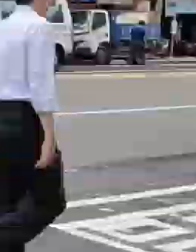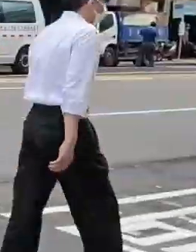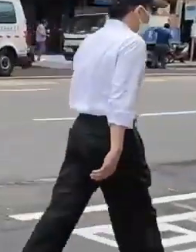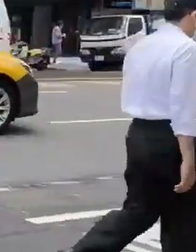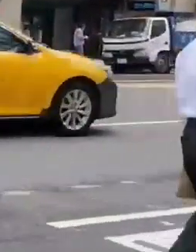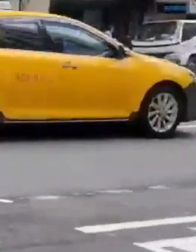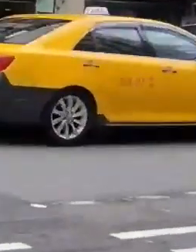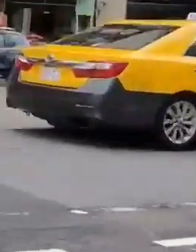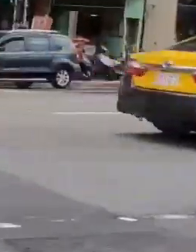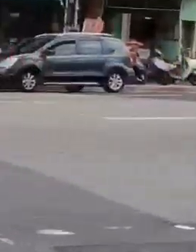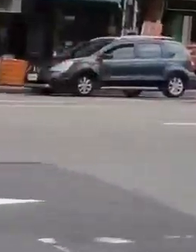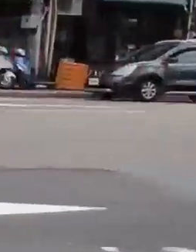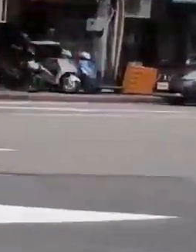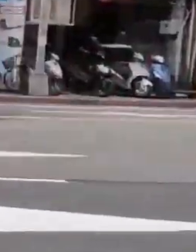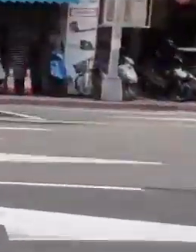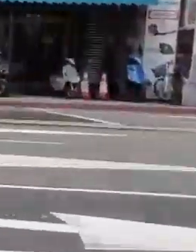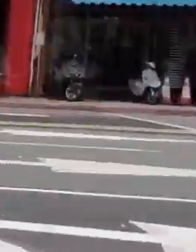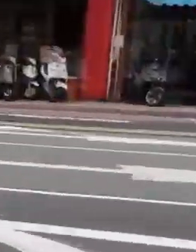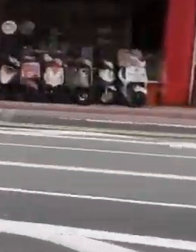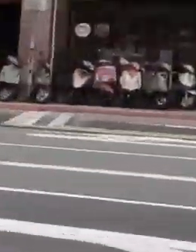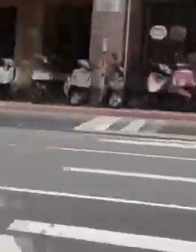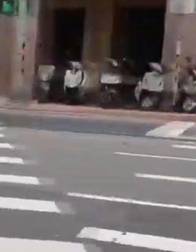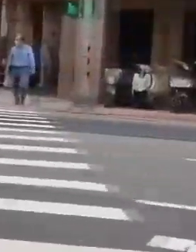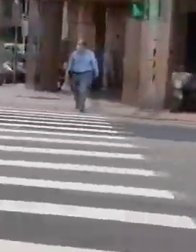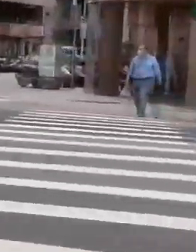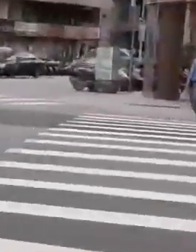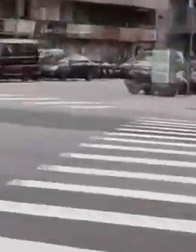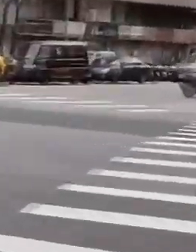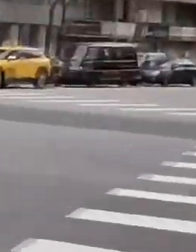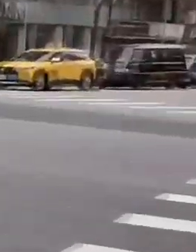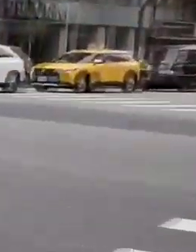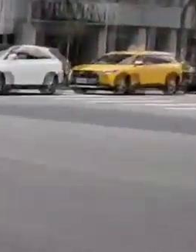A D 之后的死亡的报告。